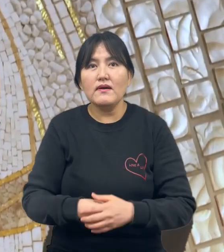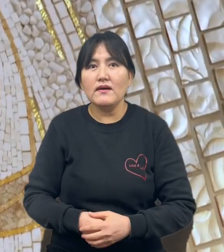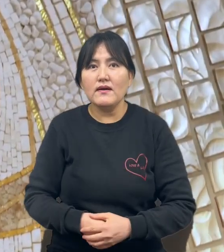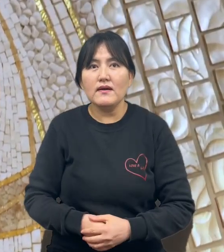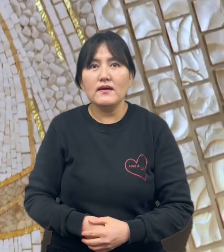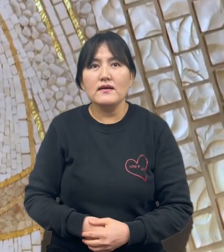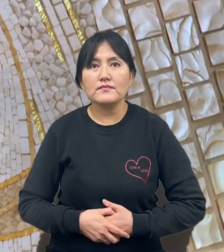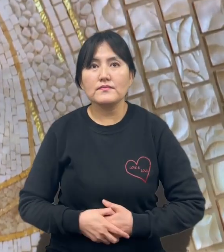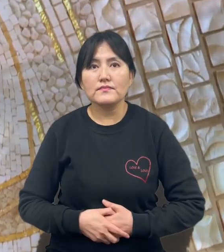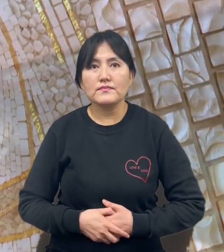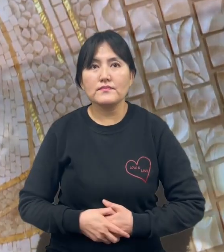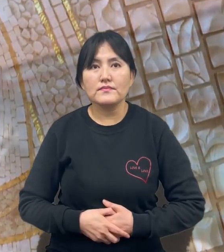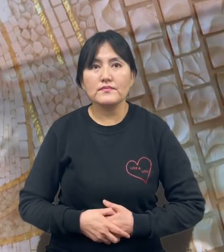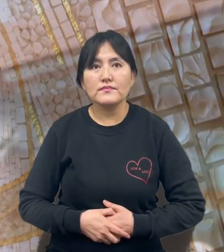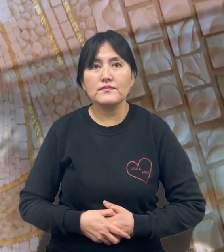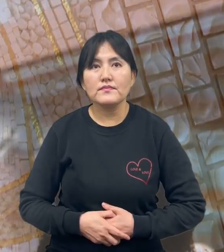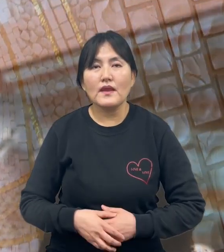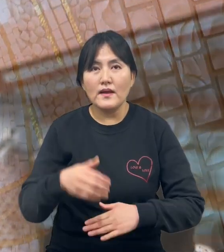자비의 표지이기도 합니다.